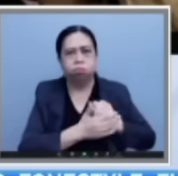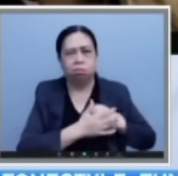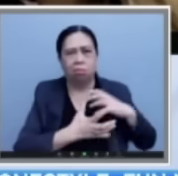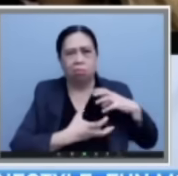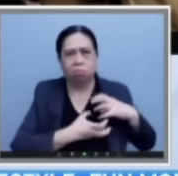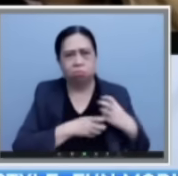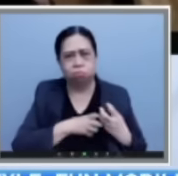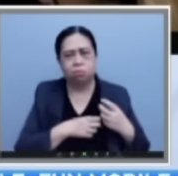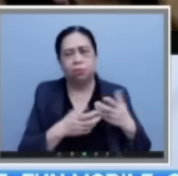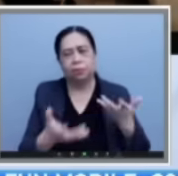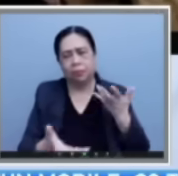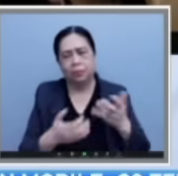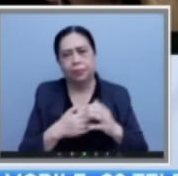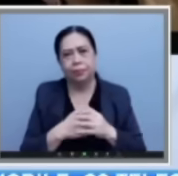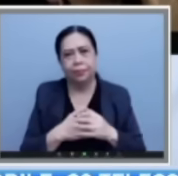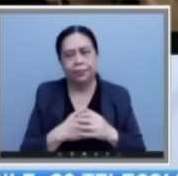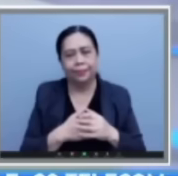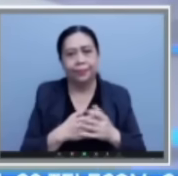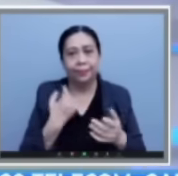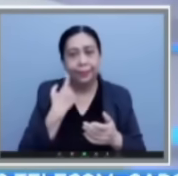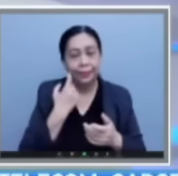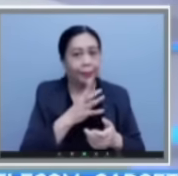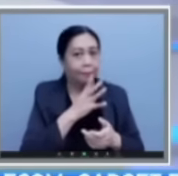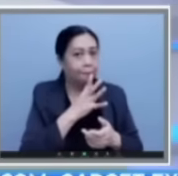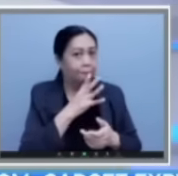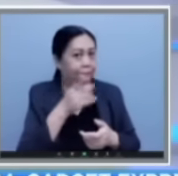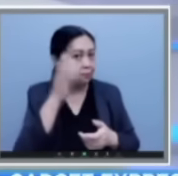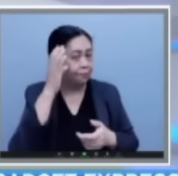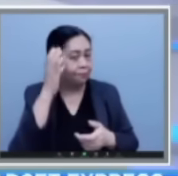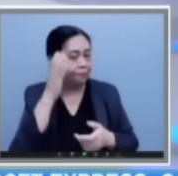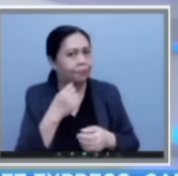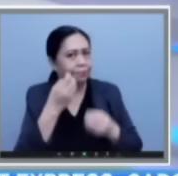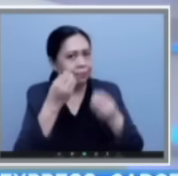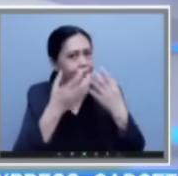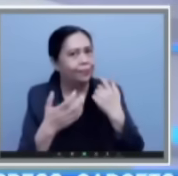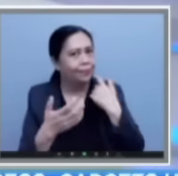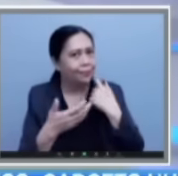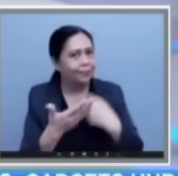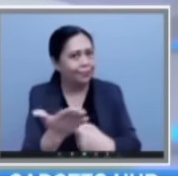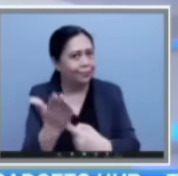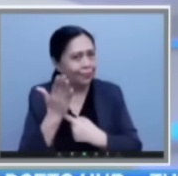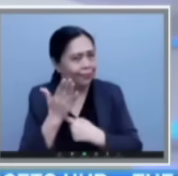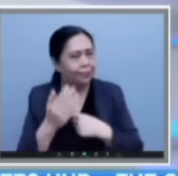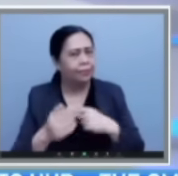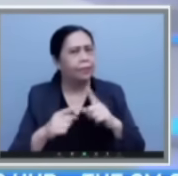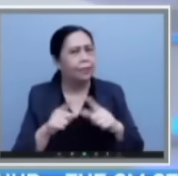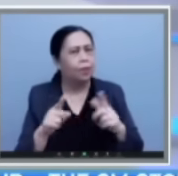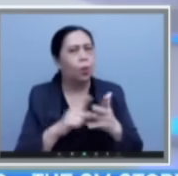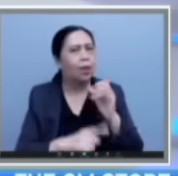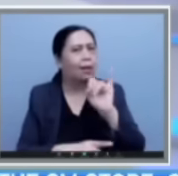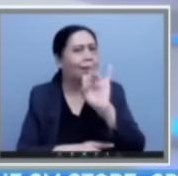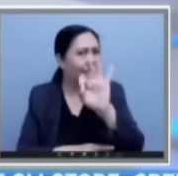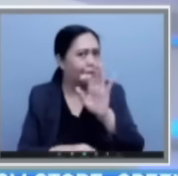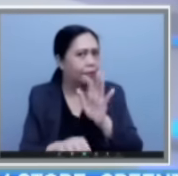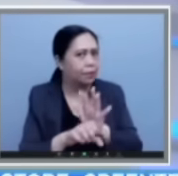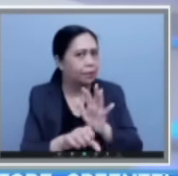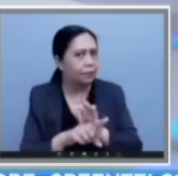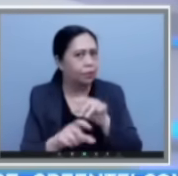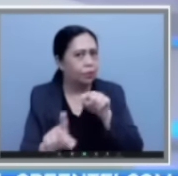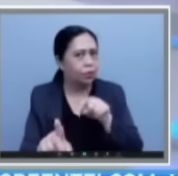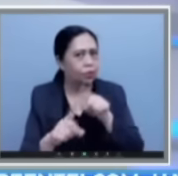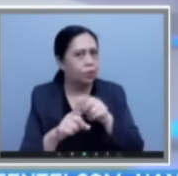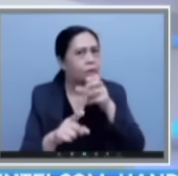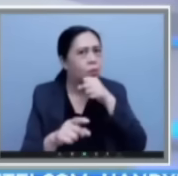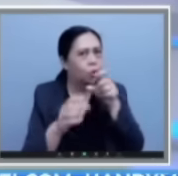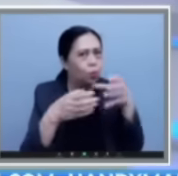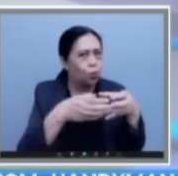ito kasi ' ba nababanggit nga ho natin yung mga sintomas na kanina ' ba pero halimbawa ah may particular tayo na age group eh sabi